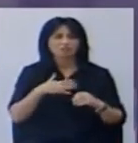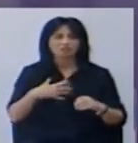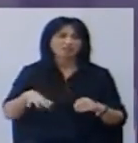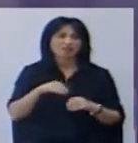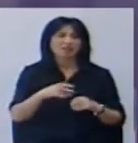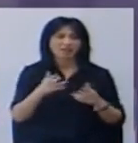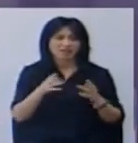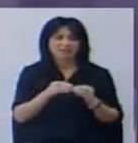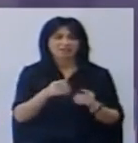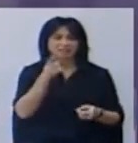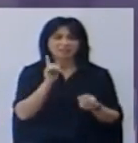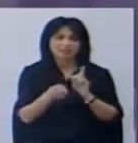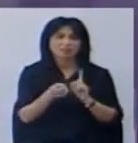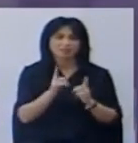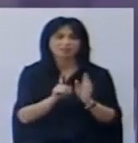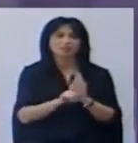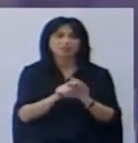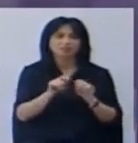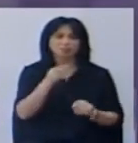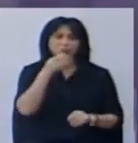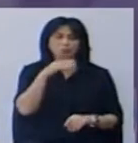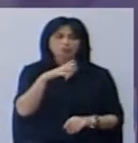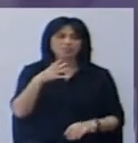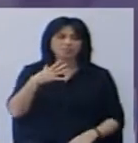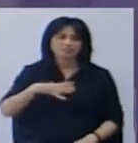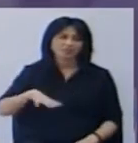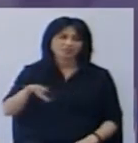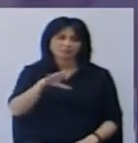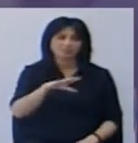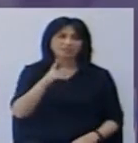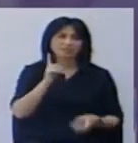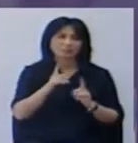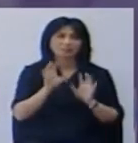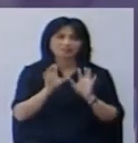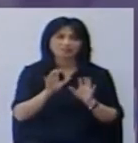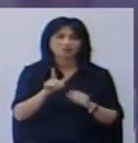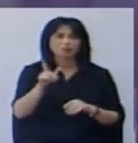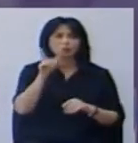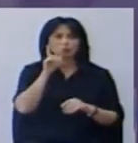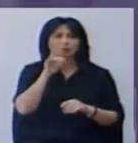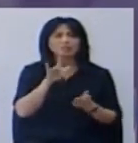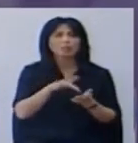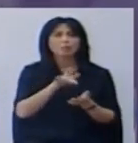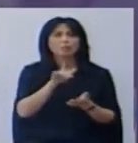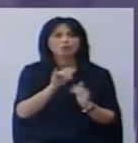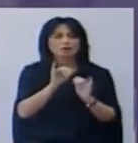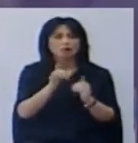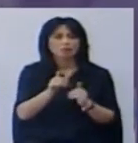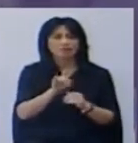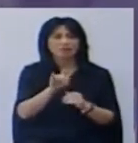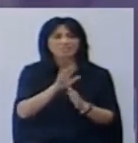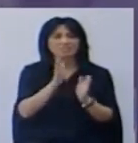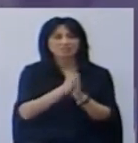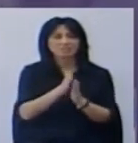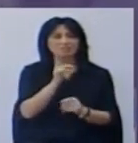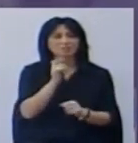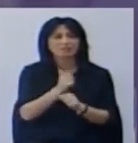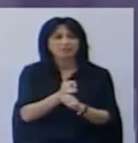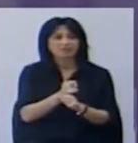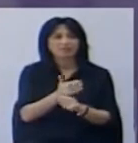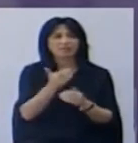ყველა ერთად ნამდვილად შევქმნით უკეთეს საქართველოს. ნამდვილად ვიზრუნებთ ქუთაისის მოსახლეობისთვის და რაც ყველაზე